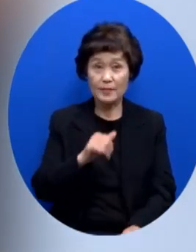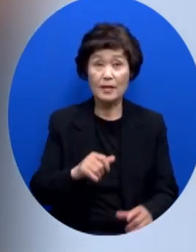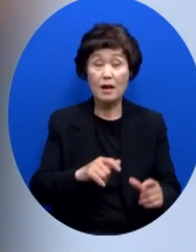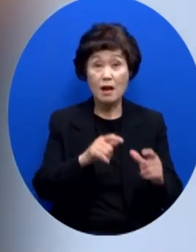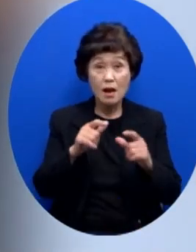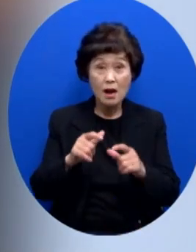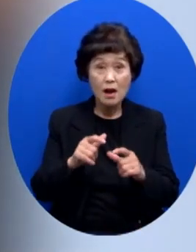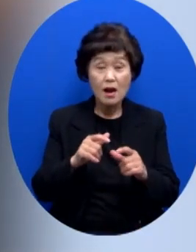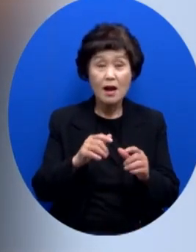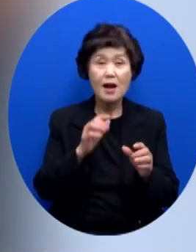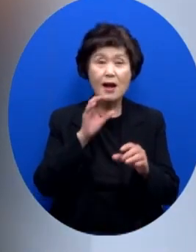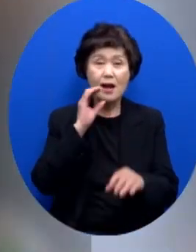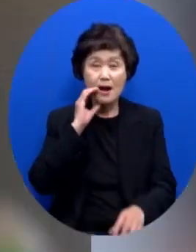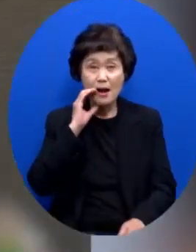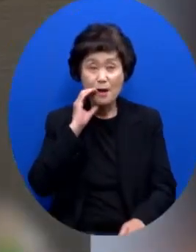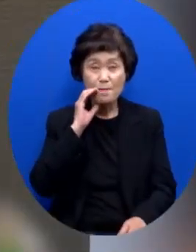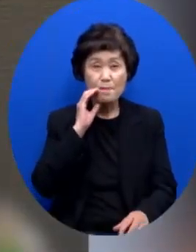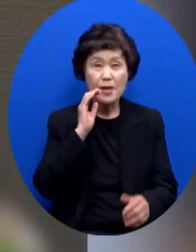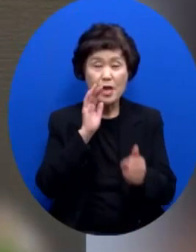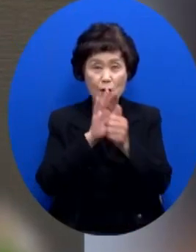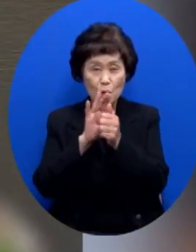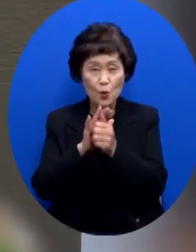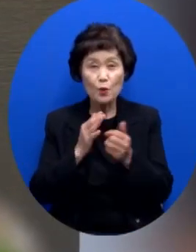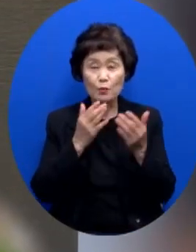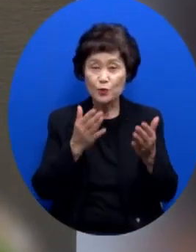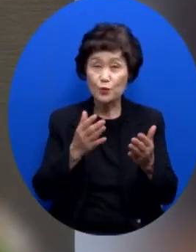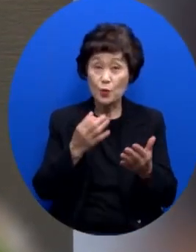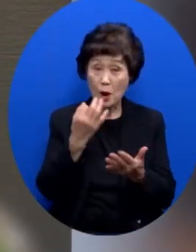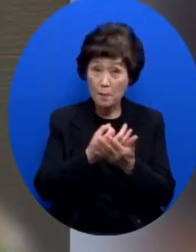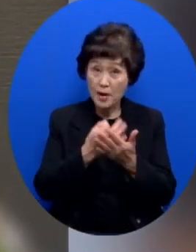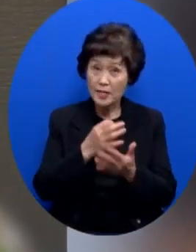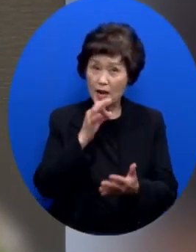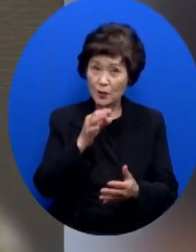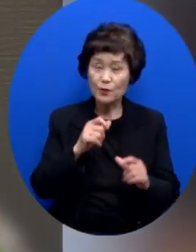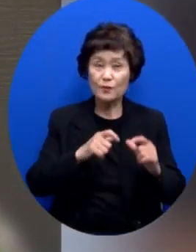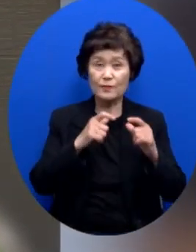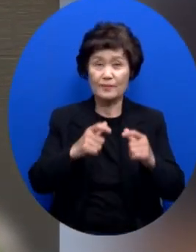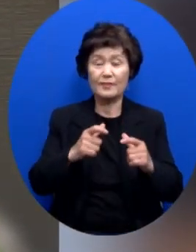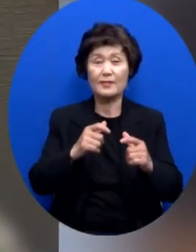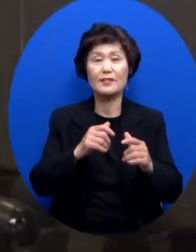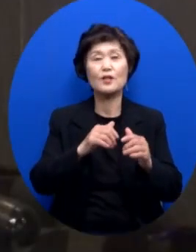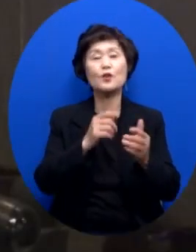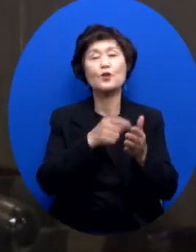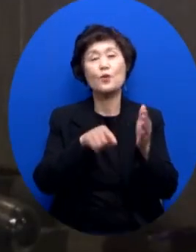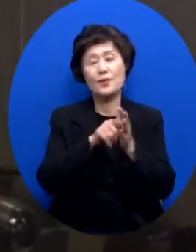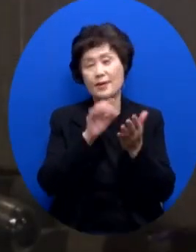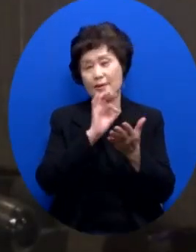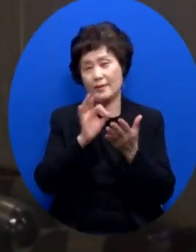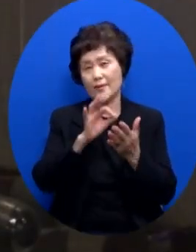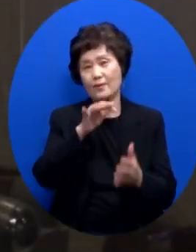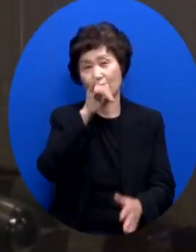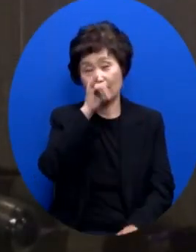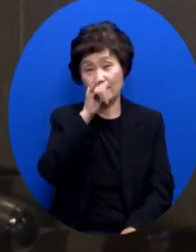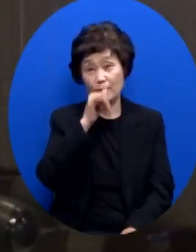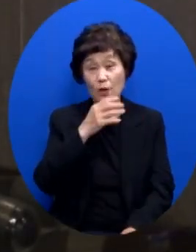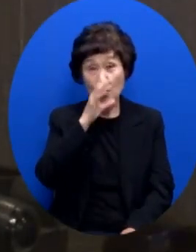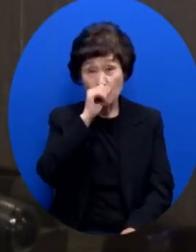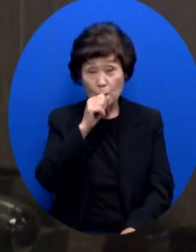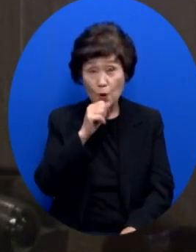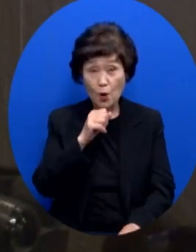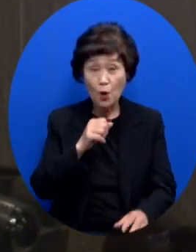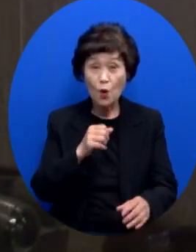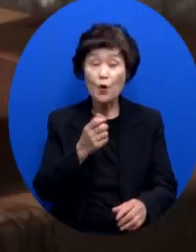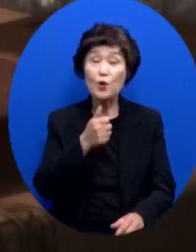카페 컨설팅을 해주는 것은 물론 수익금 또한 지역사회로 환원하고 있습니다. 또한 좋은 원두를